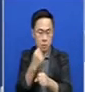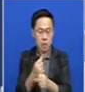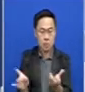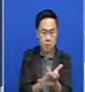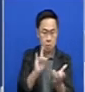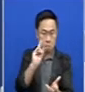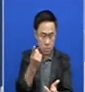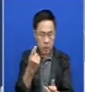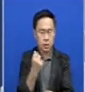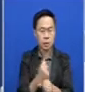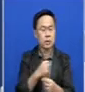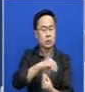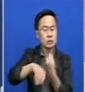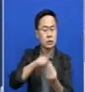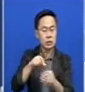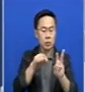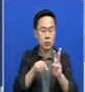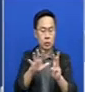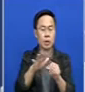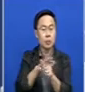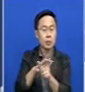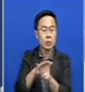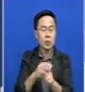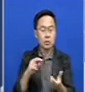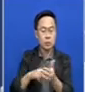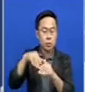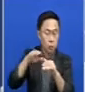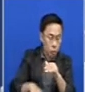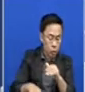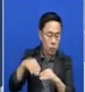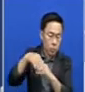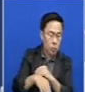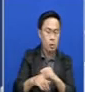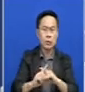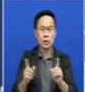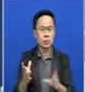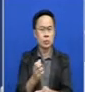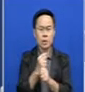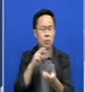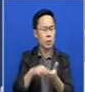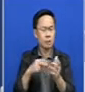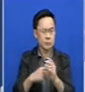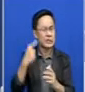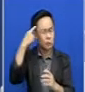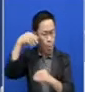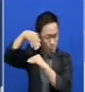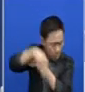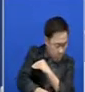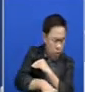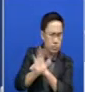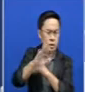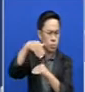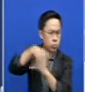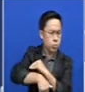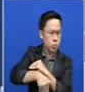ร่แต่ยังบอกครับแม้ตัวเลขการเติบโตเศรษฐกิจจีนอาจจะลดต่ำลงแต่นายสูรวมถึงนายหลี่เค่อเฉียงนะครับก็มั่นใจ